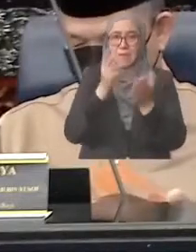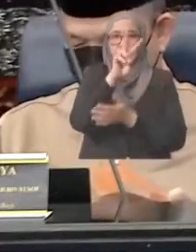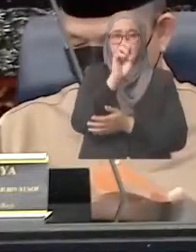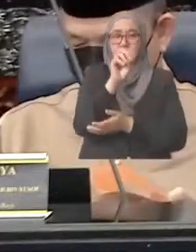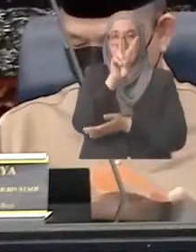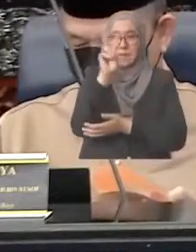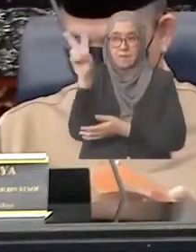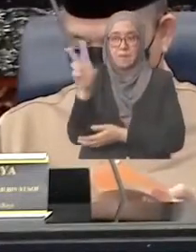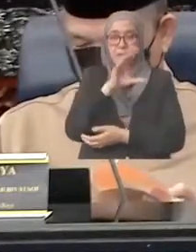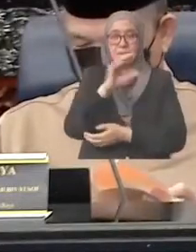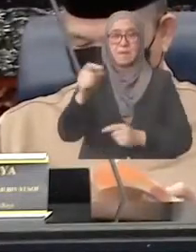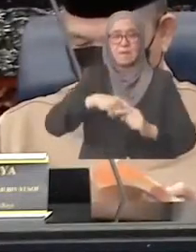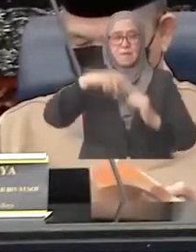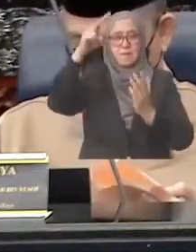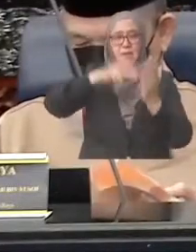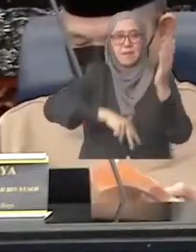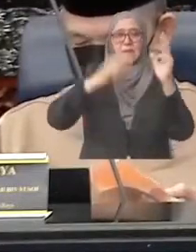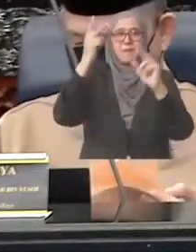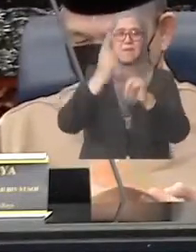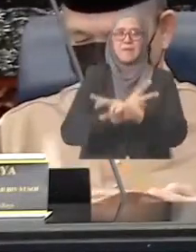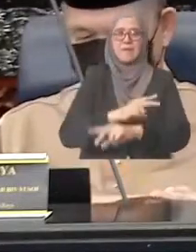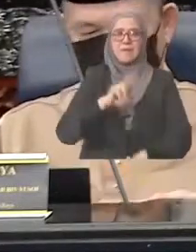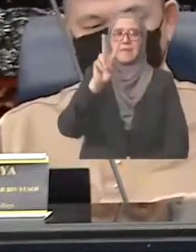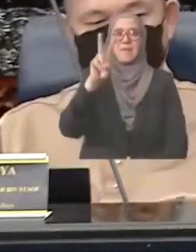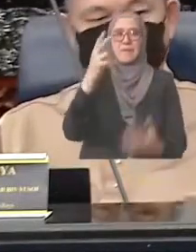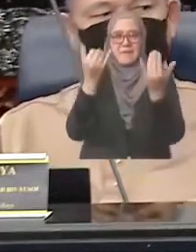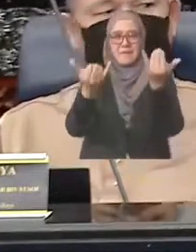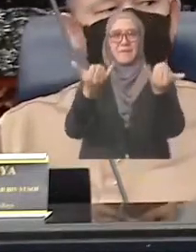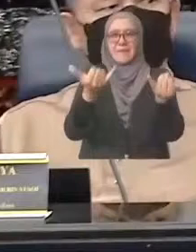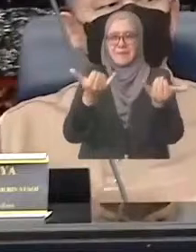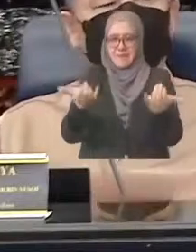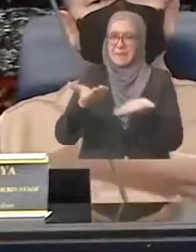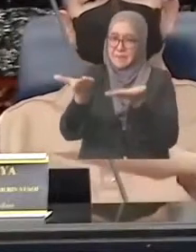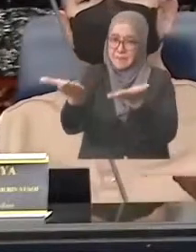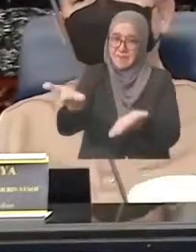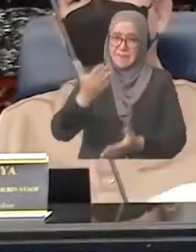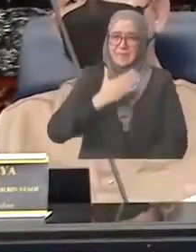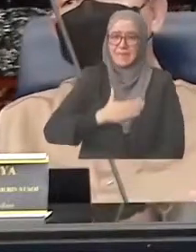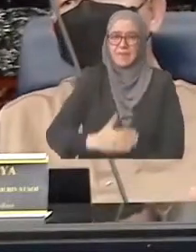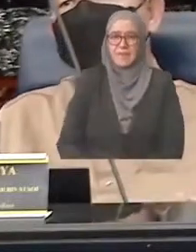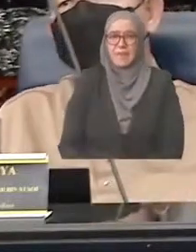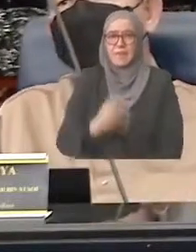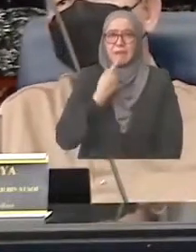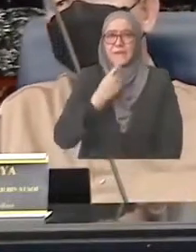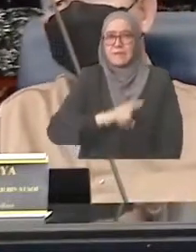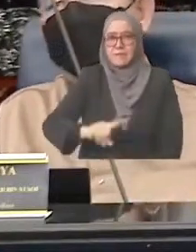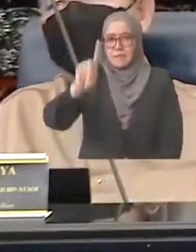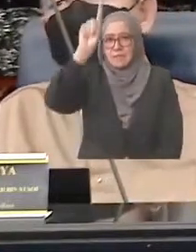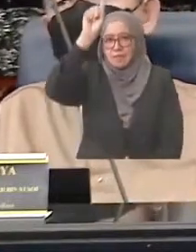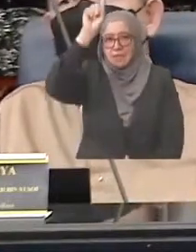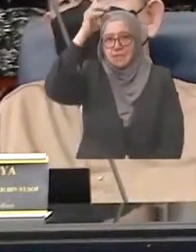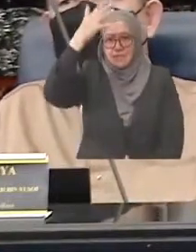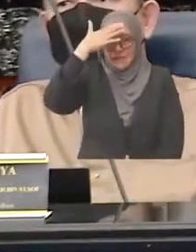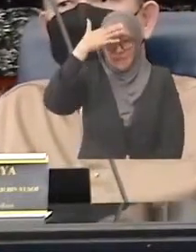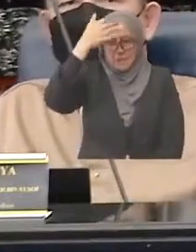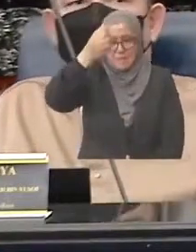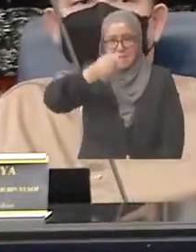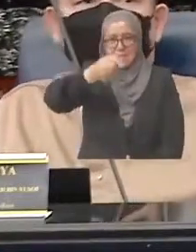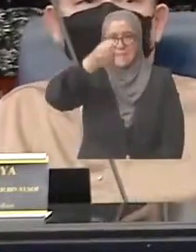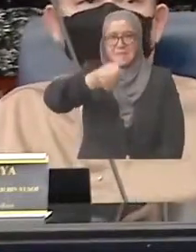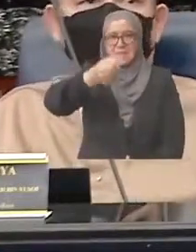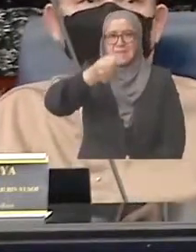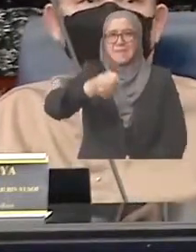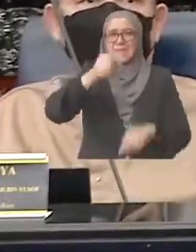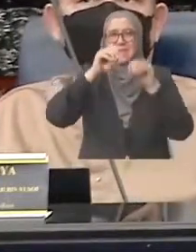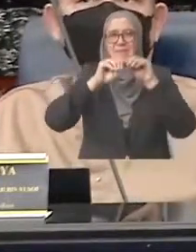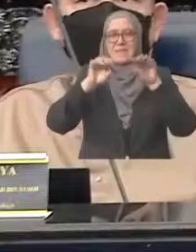bagi tahu itu Dibaca baik bagi kali kedua sekarang seakan-akan Halo Bismillahirohmanirohim Assalamualaikum warahmatullahi